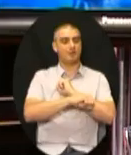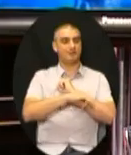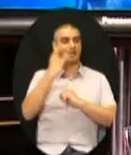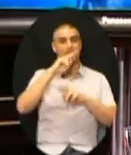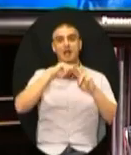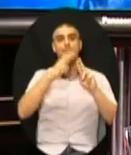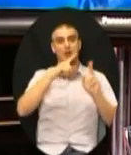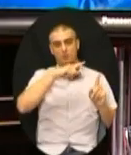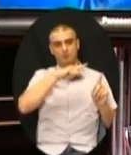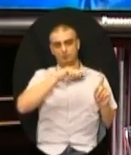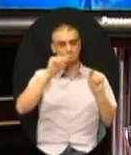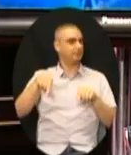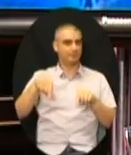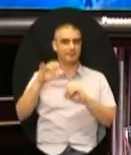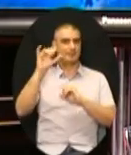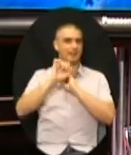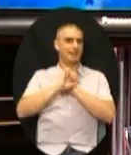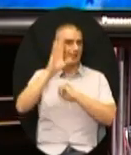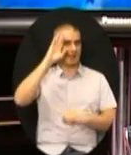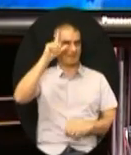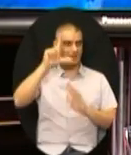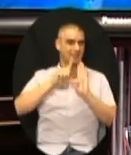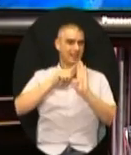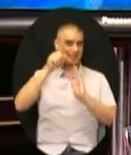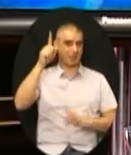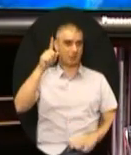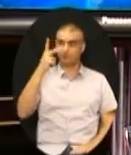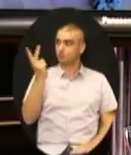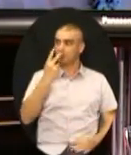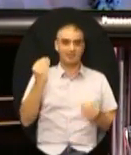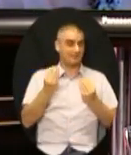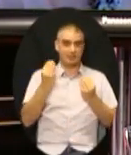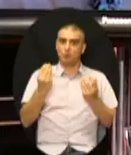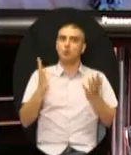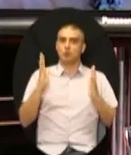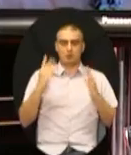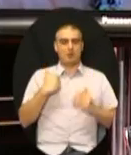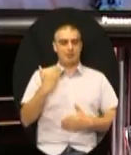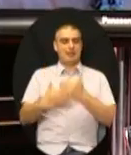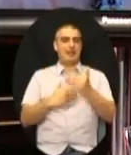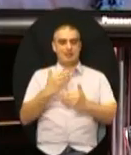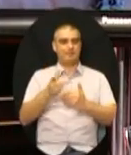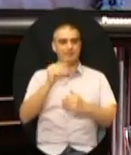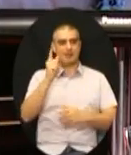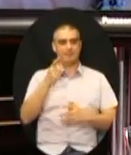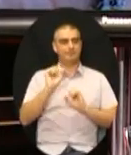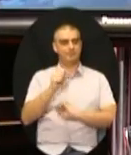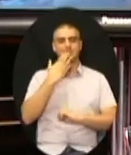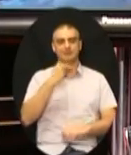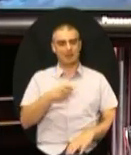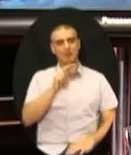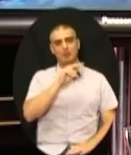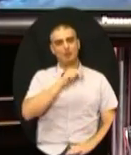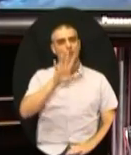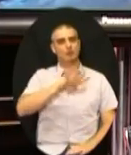החלל הבינלאומית הולכת להתקיים בטכניון. וזה שני אירועים שלדעתי מאוד יכולים לקדם גם את האהדה בציבור הישראלי